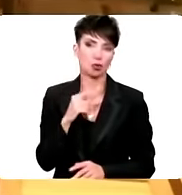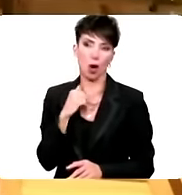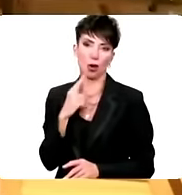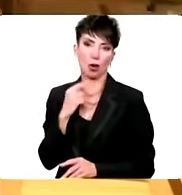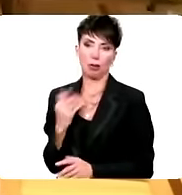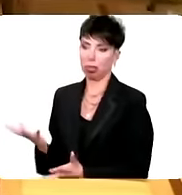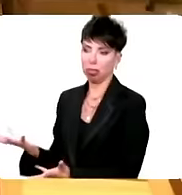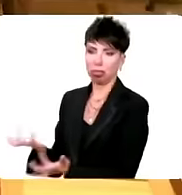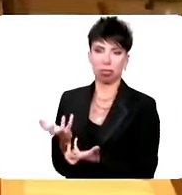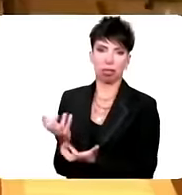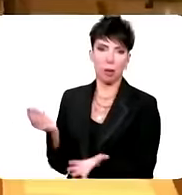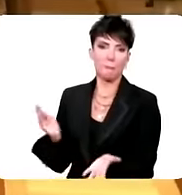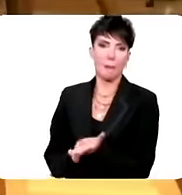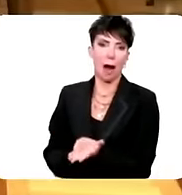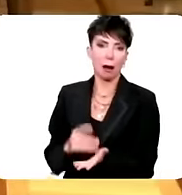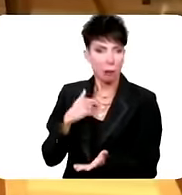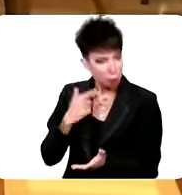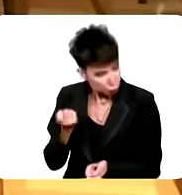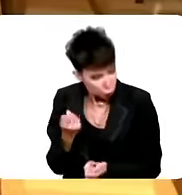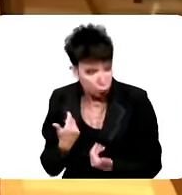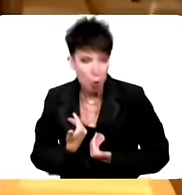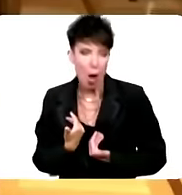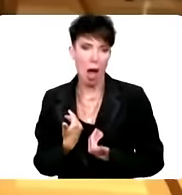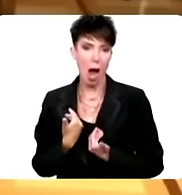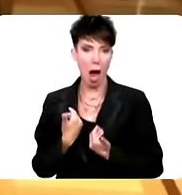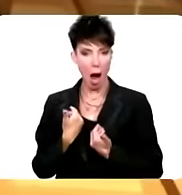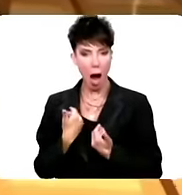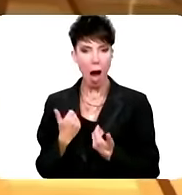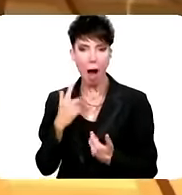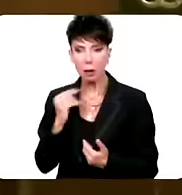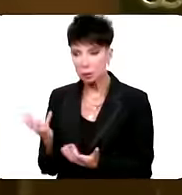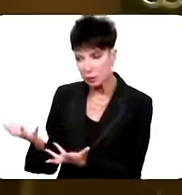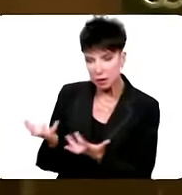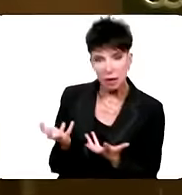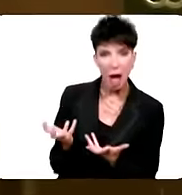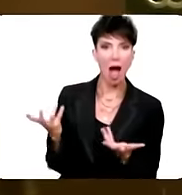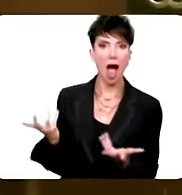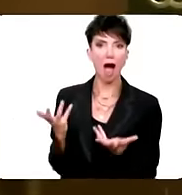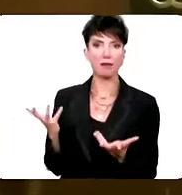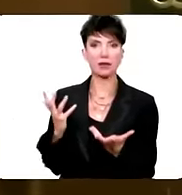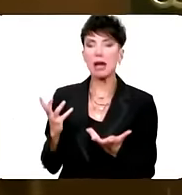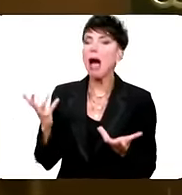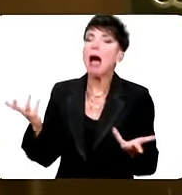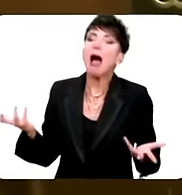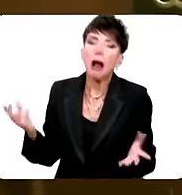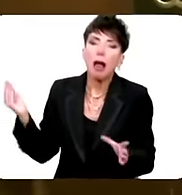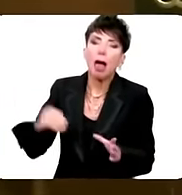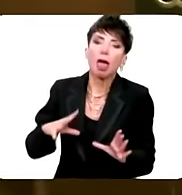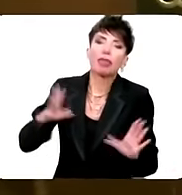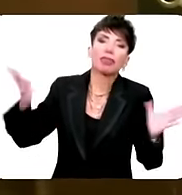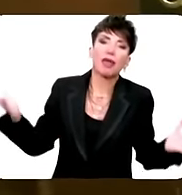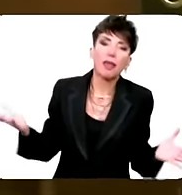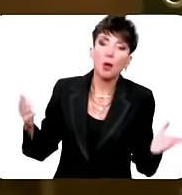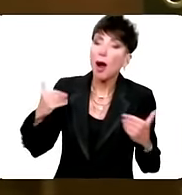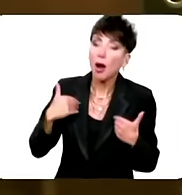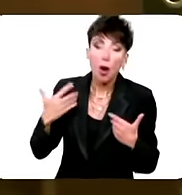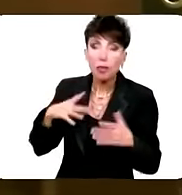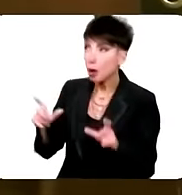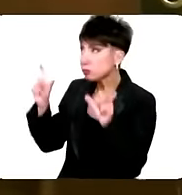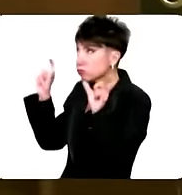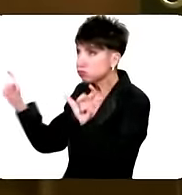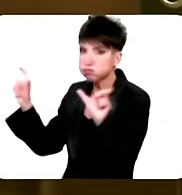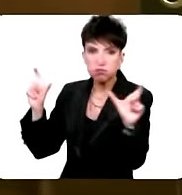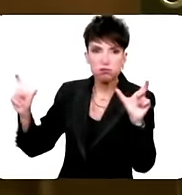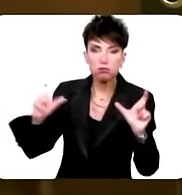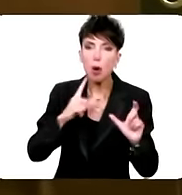δεν μας εμπιστεύτηκαν σε αυτές τις εκλογές, γιατί είναι υπεύθυνες και σωστές πολιτικές για τη χώρα. Άρα, ανάμεσα στα μηνύματα που έχετε εισπράξει, δεν είναι το μήνυμα, κύριε